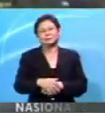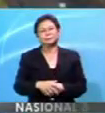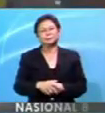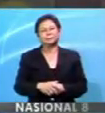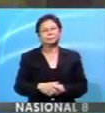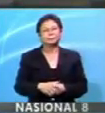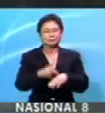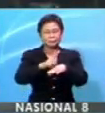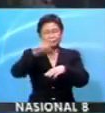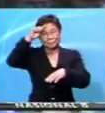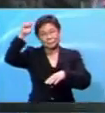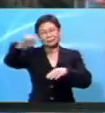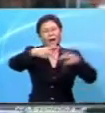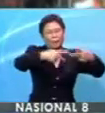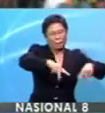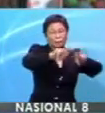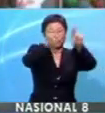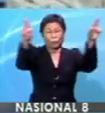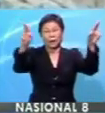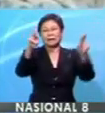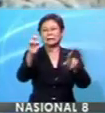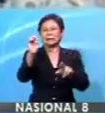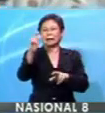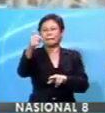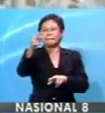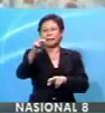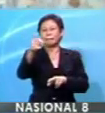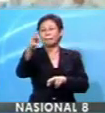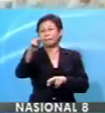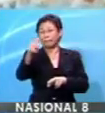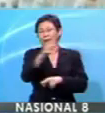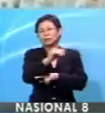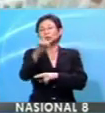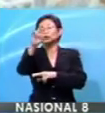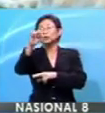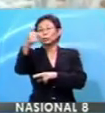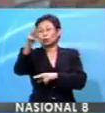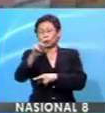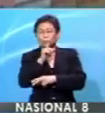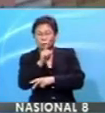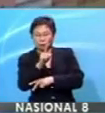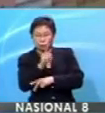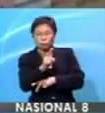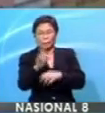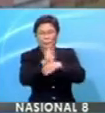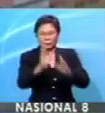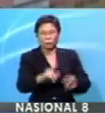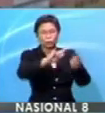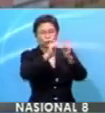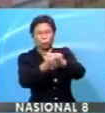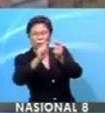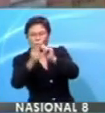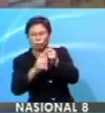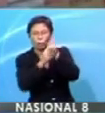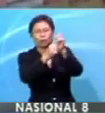G anu beberapa Pasaraya di daerah kemaman dan dungun diperiksa bagi memastikan peniaga menukar setiap tanda harga mengikut